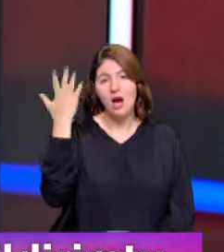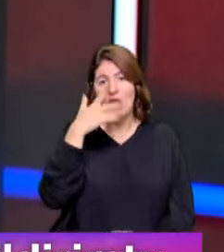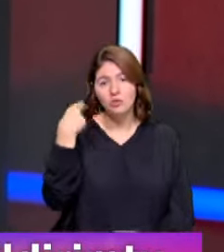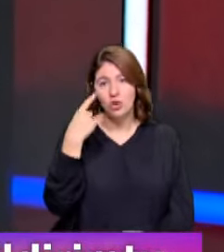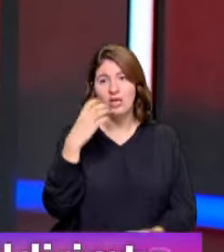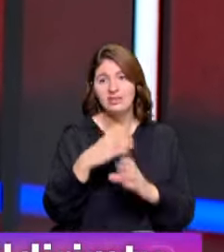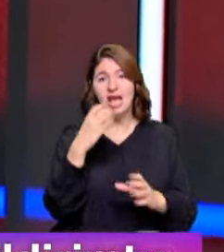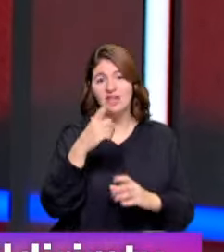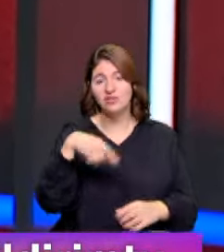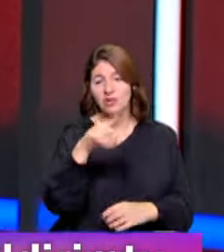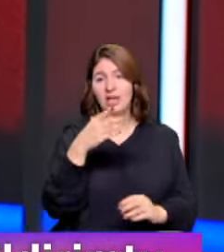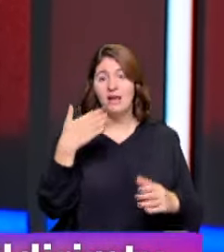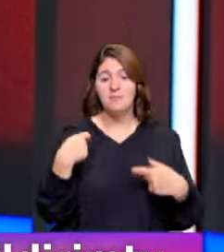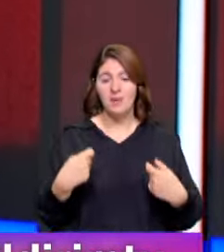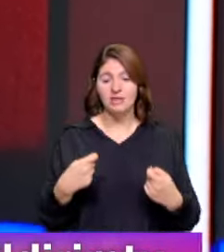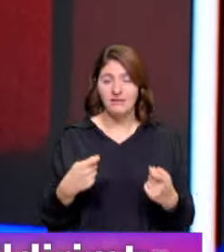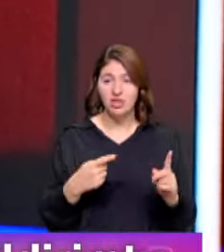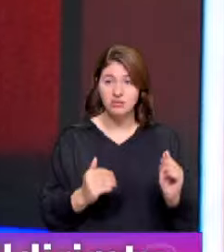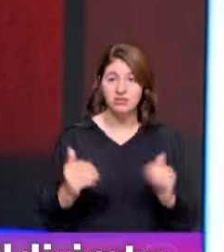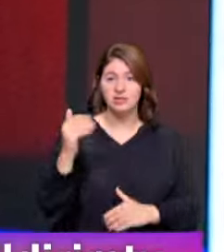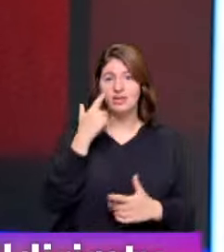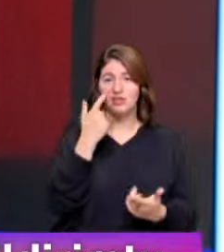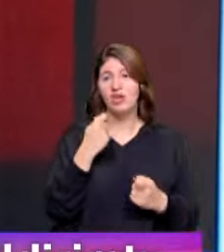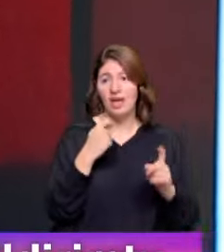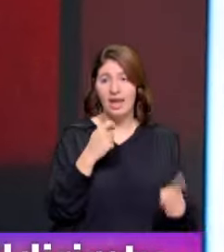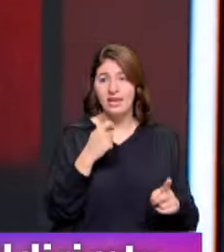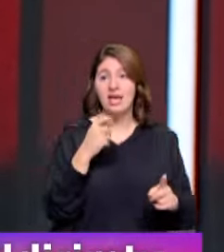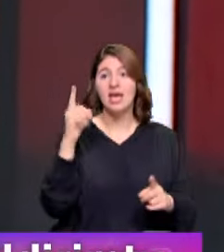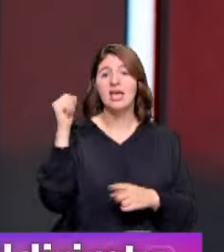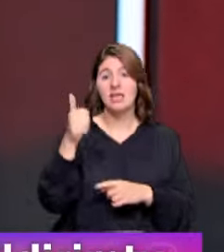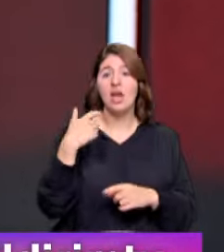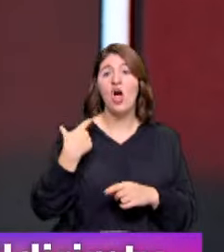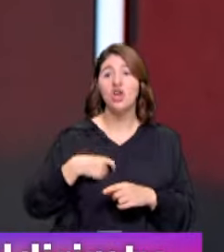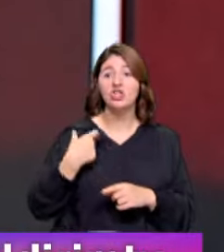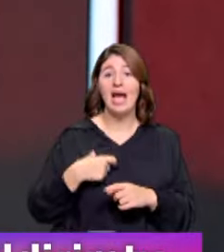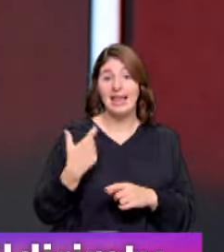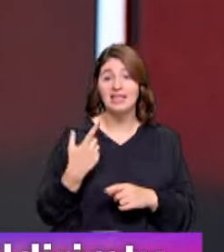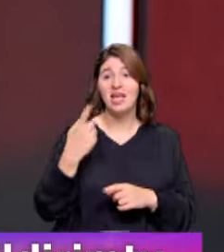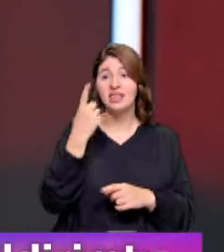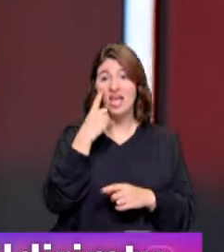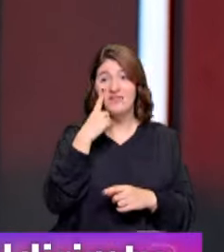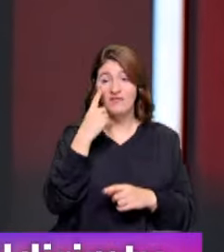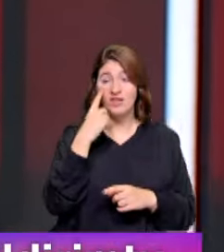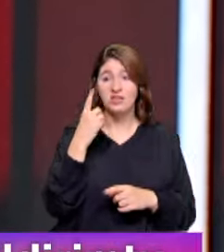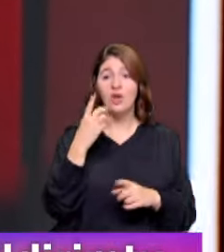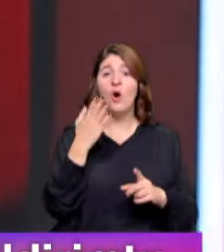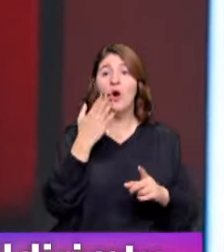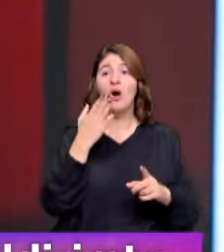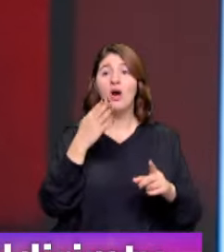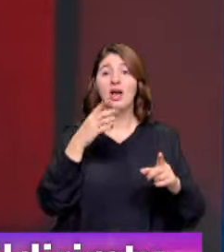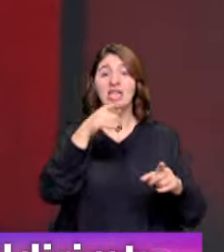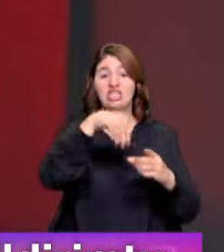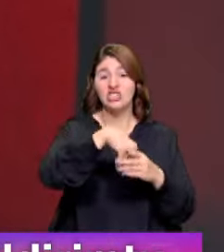düşünüyor. Servisçiler ise girdi maliyetlerindeki artışa dikkat çekerek iktidara özellikle kamudaki servisi kaldırmayın